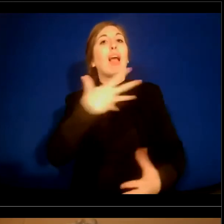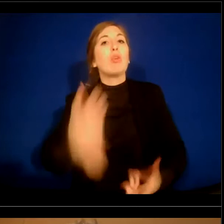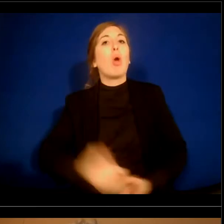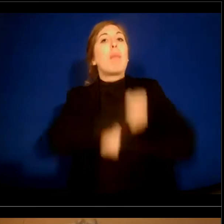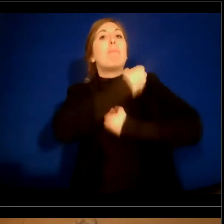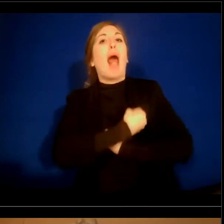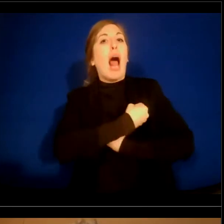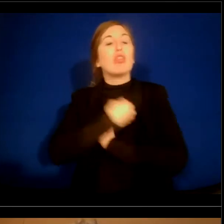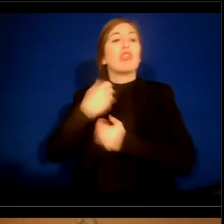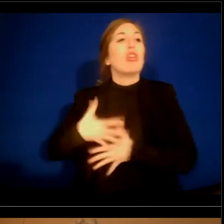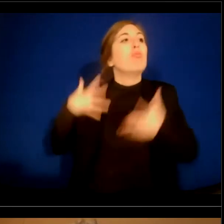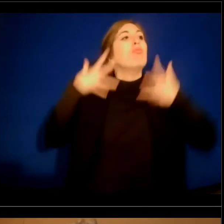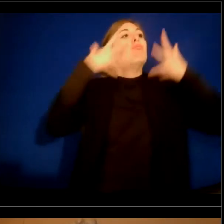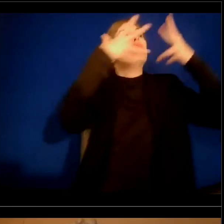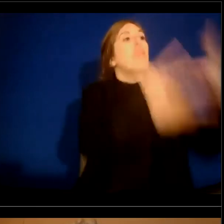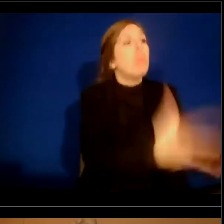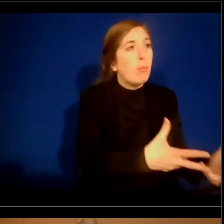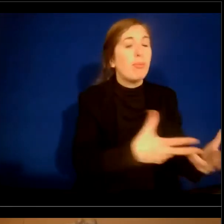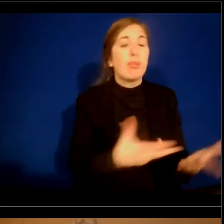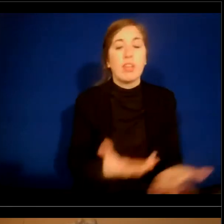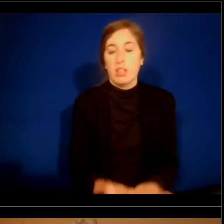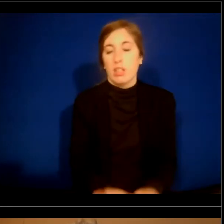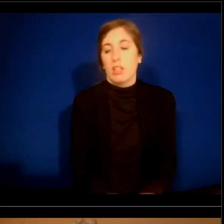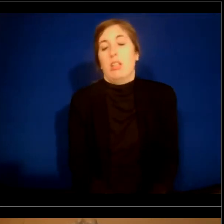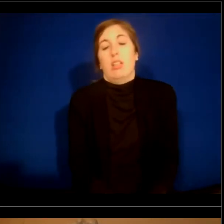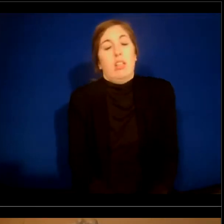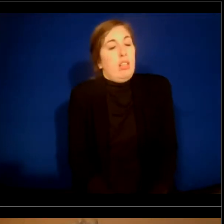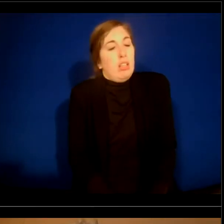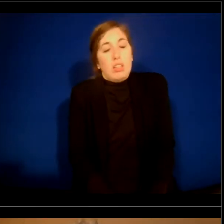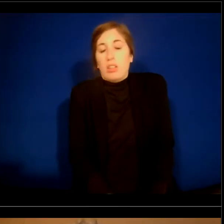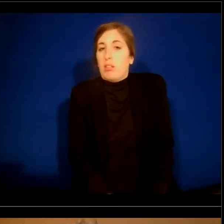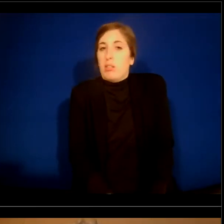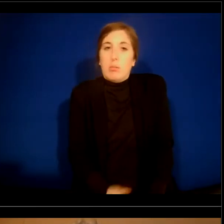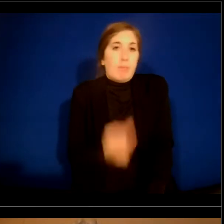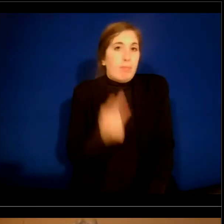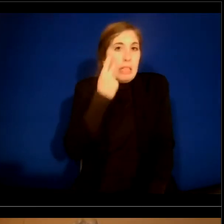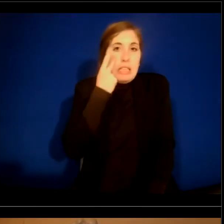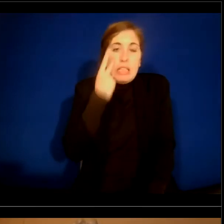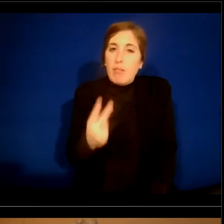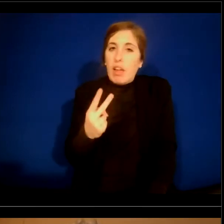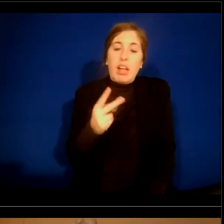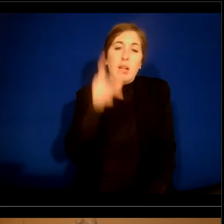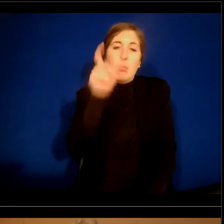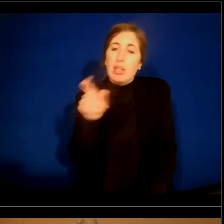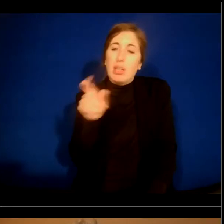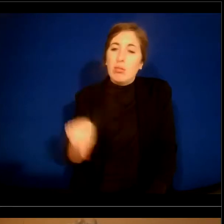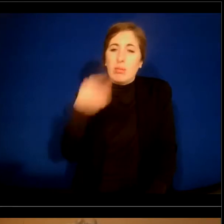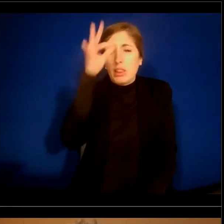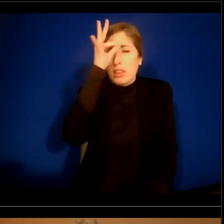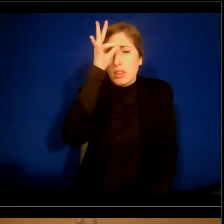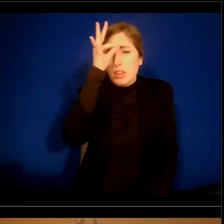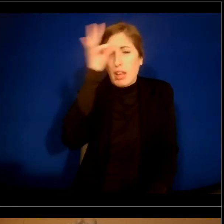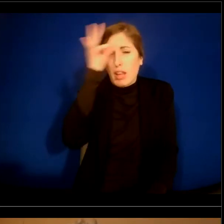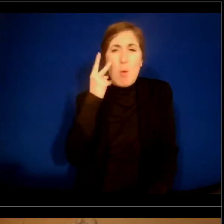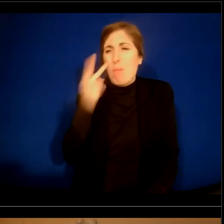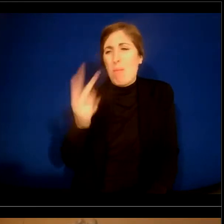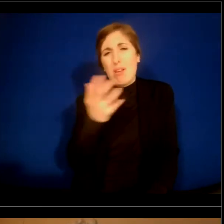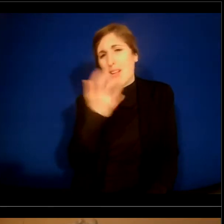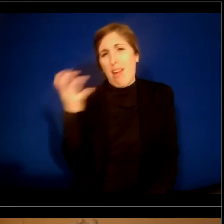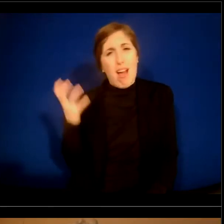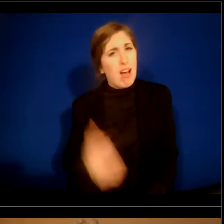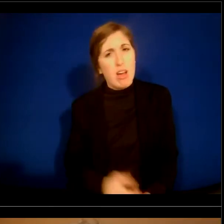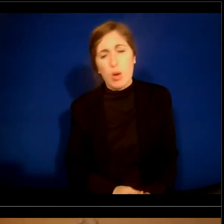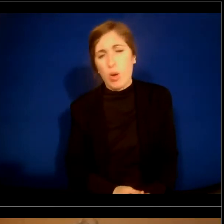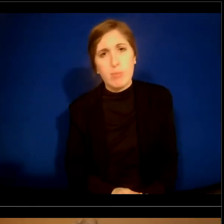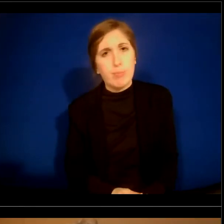Quindi anche loro assolutamente visibilmente traumatizzate. E, la